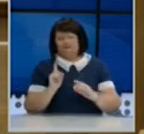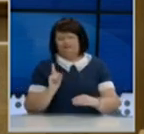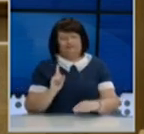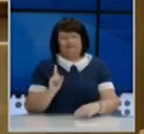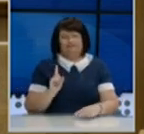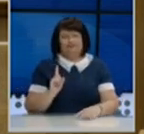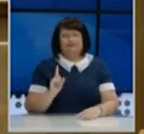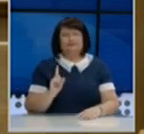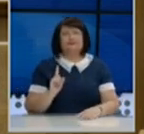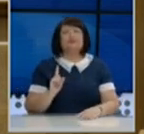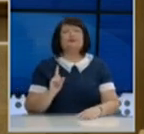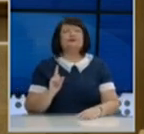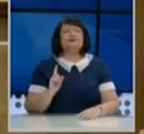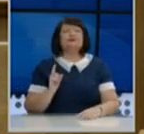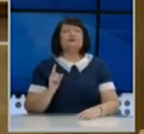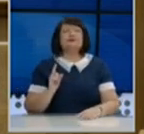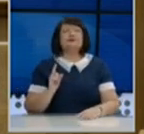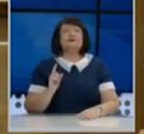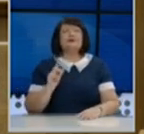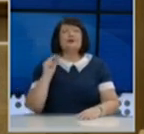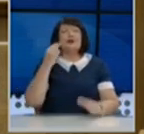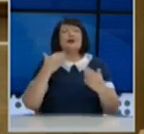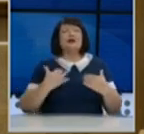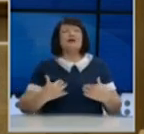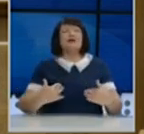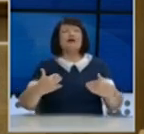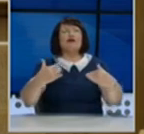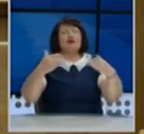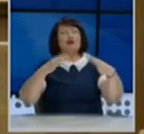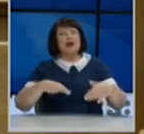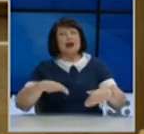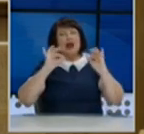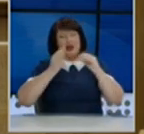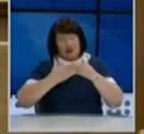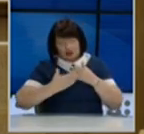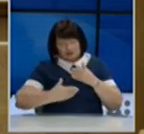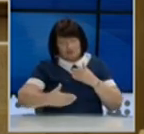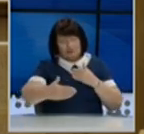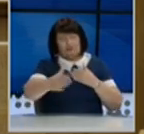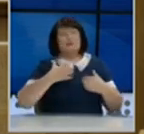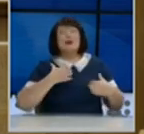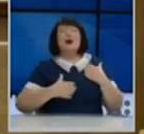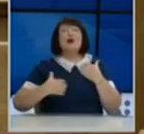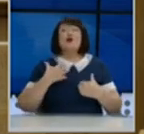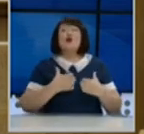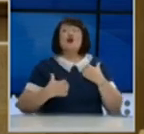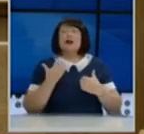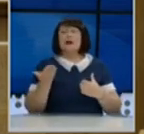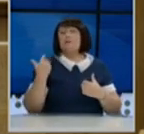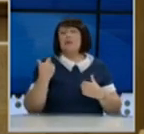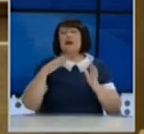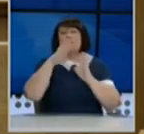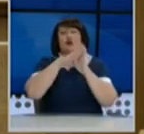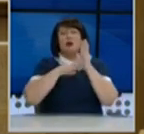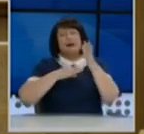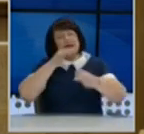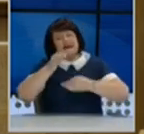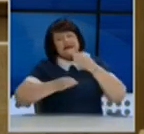Από την έναρξη της κοινοβουλευτικής περίοδου, με αγωνία, από τις προγραμματικές